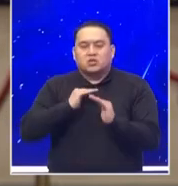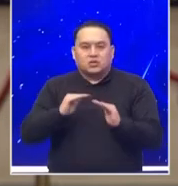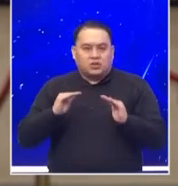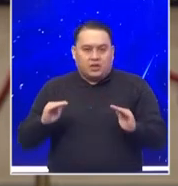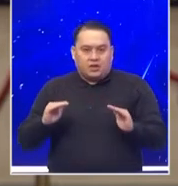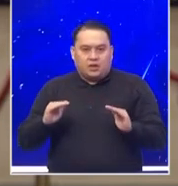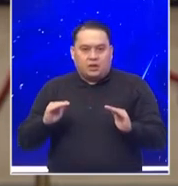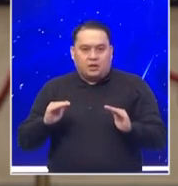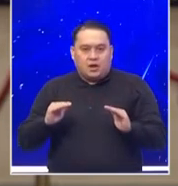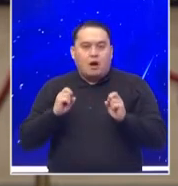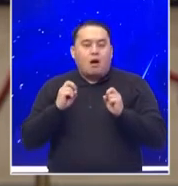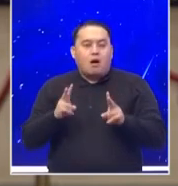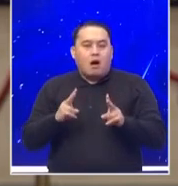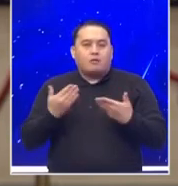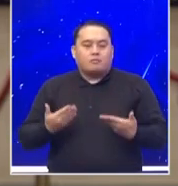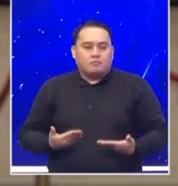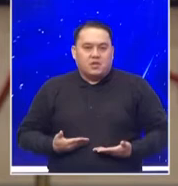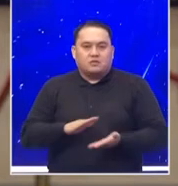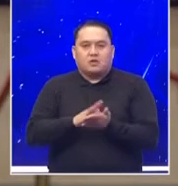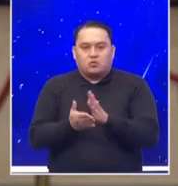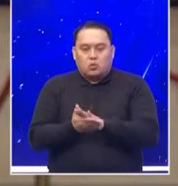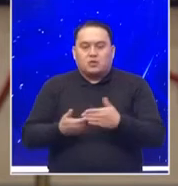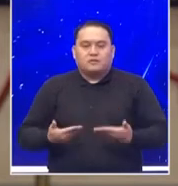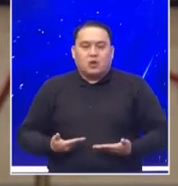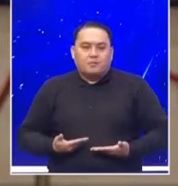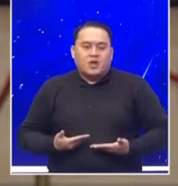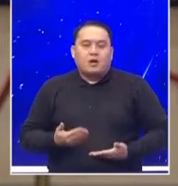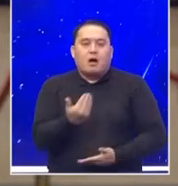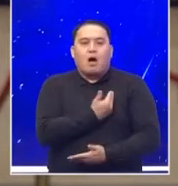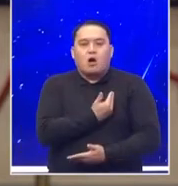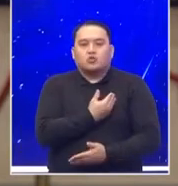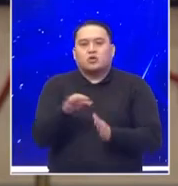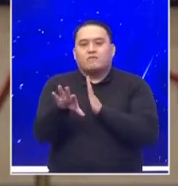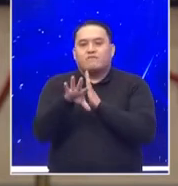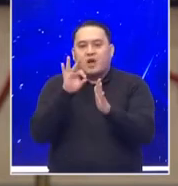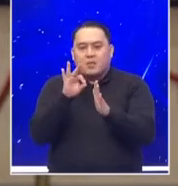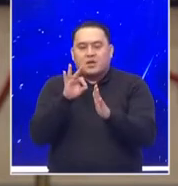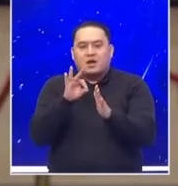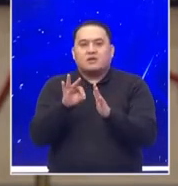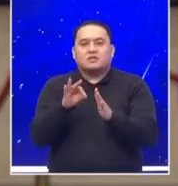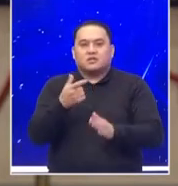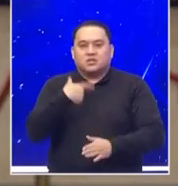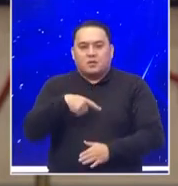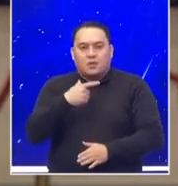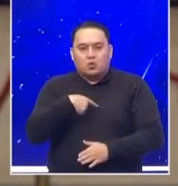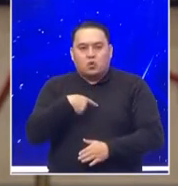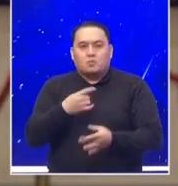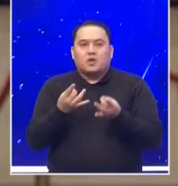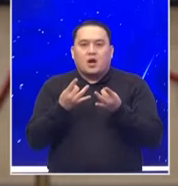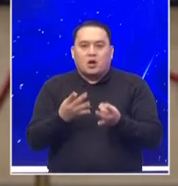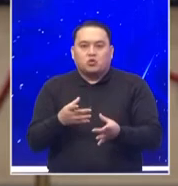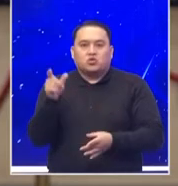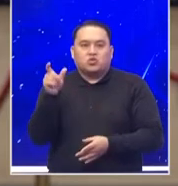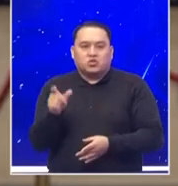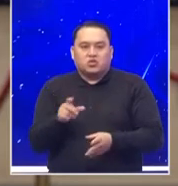там где царит мир и согласие я хочу сделать свой выбор и проголосовать за простое человеческое